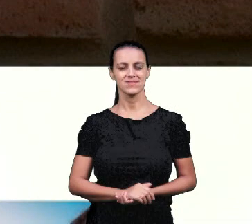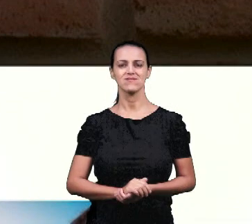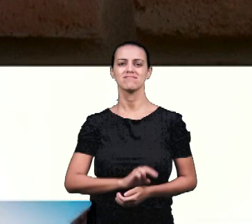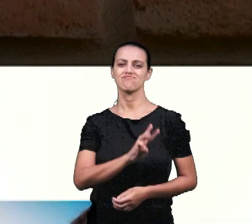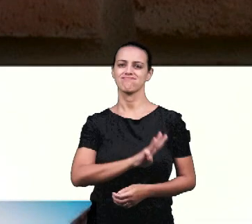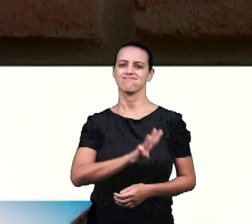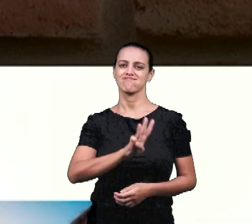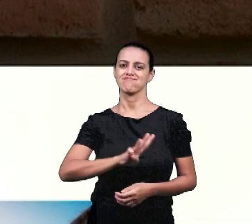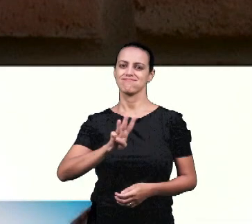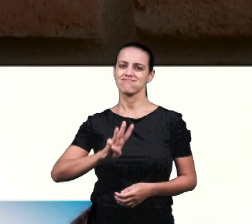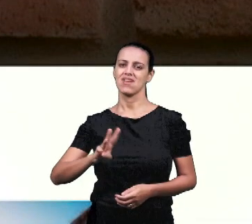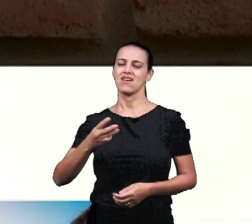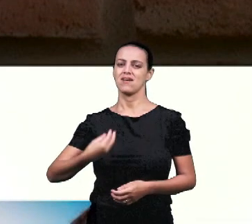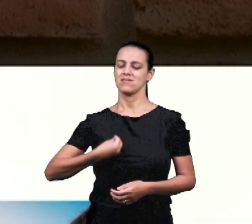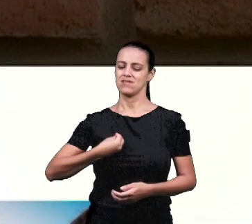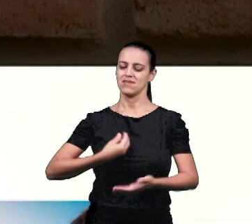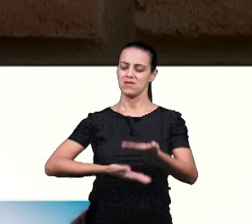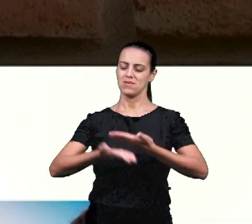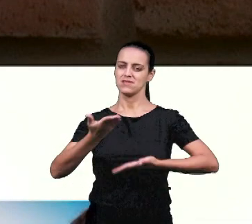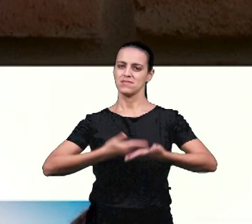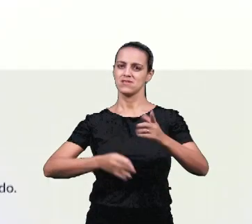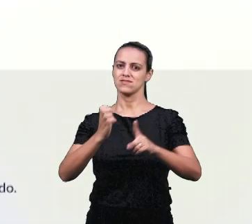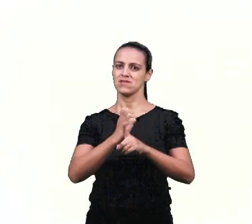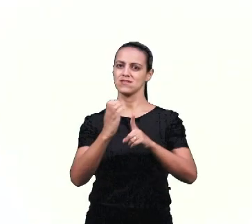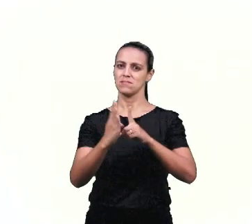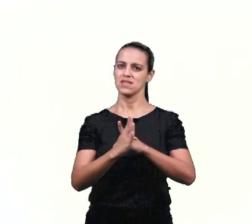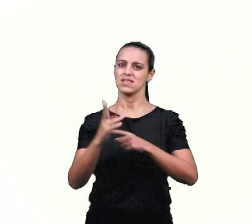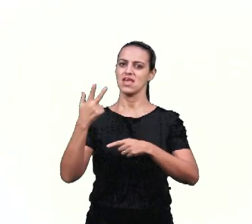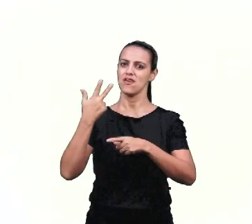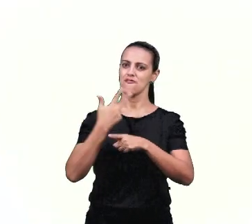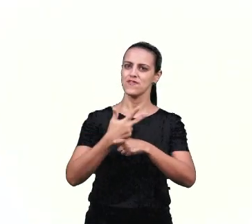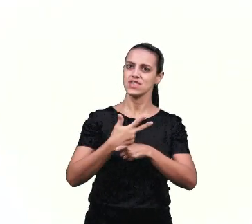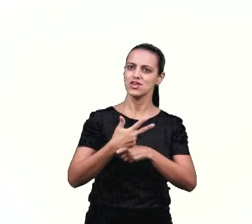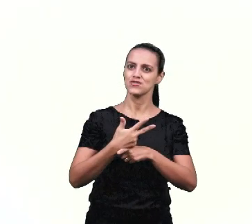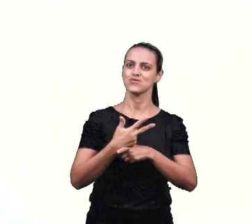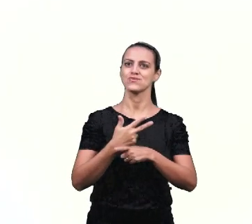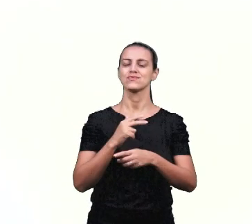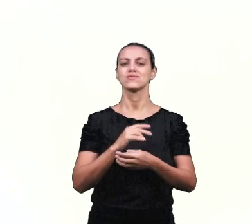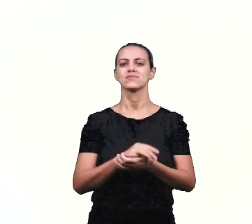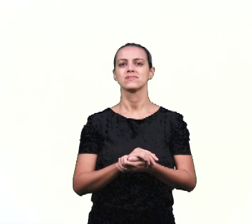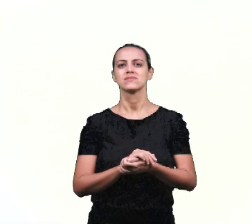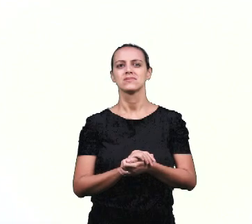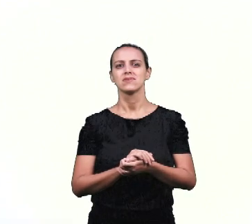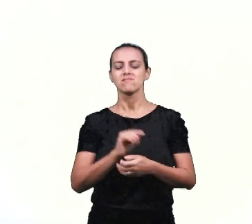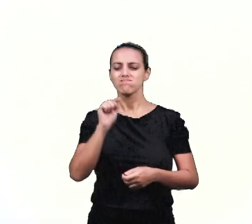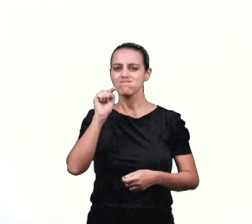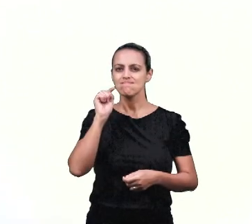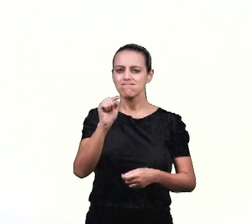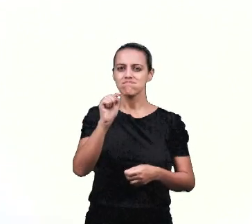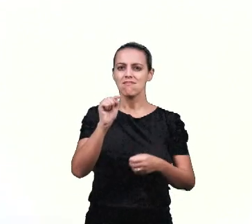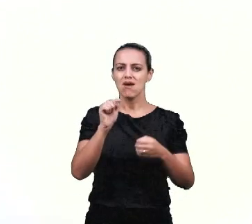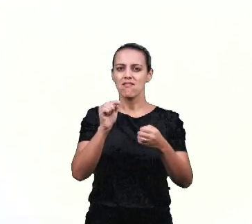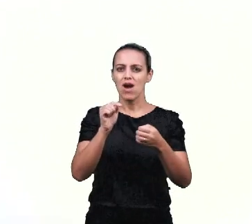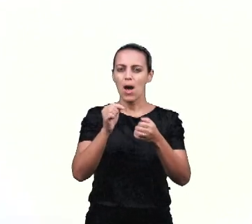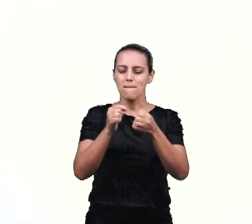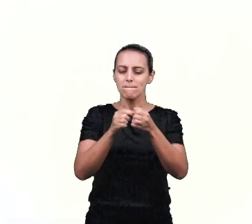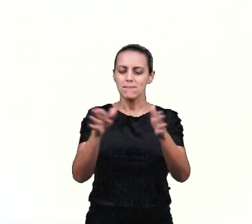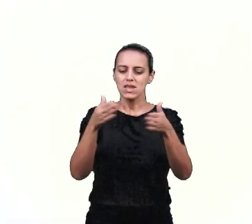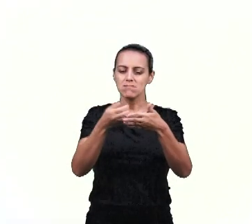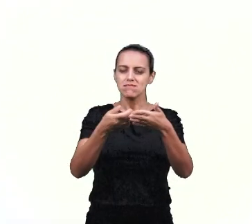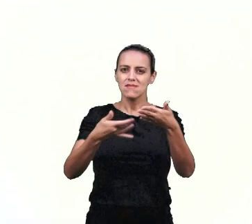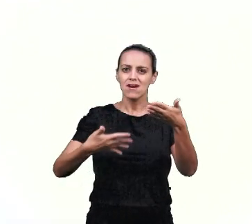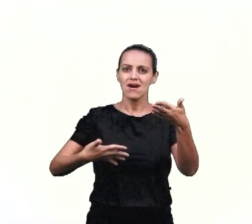ici, l'Église chrétienne Maranatha, EBD, participation en vidéo. Vous cliquez en participation en vidéo. Et là, vous allez voir ce